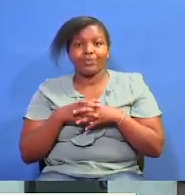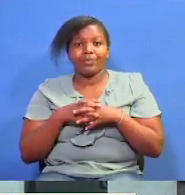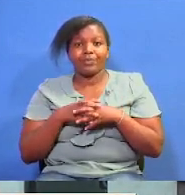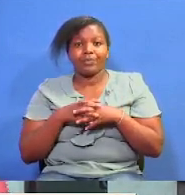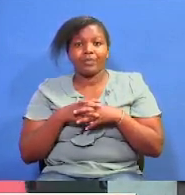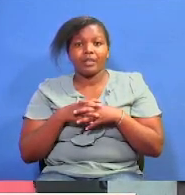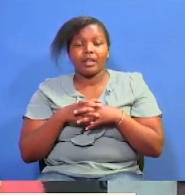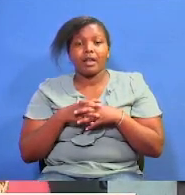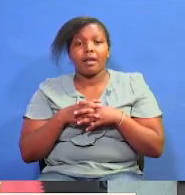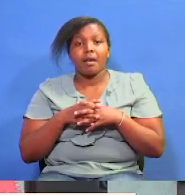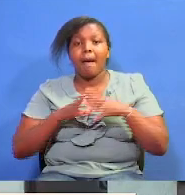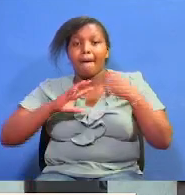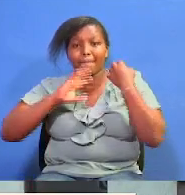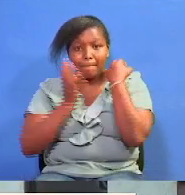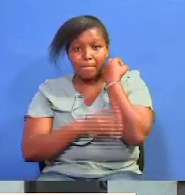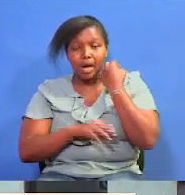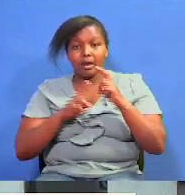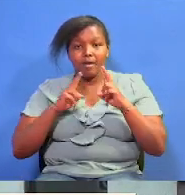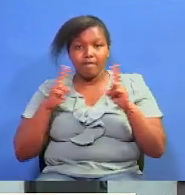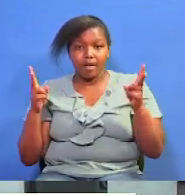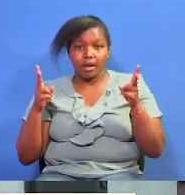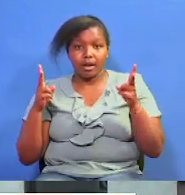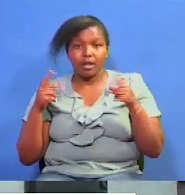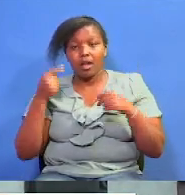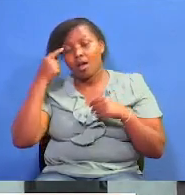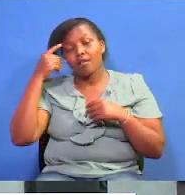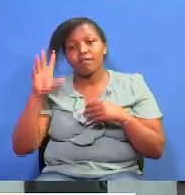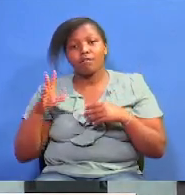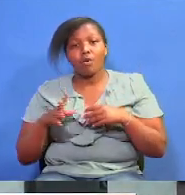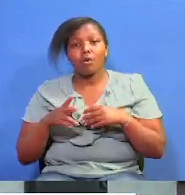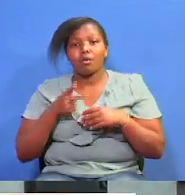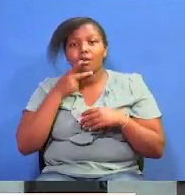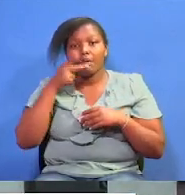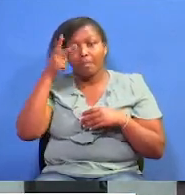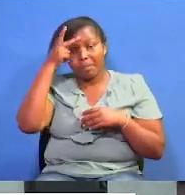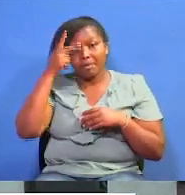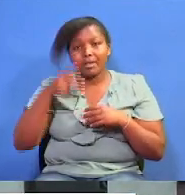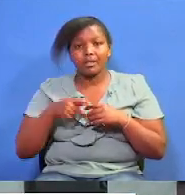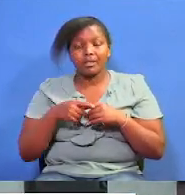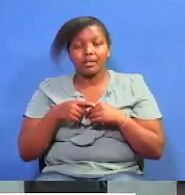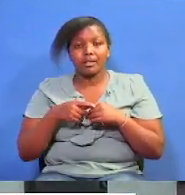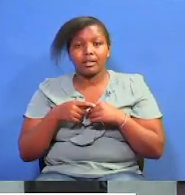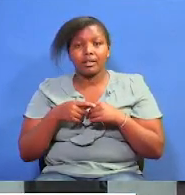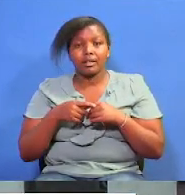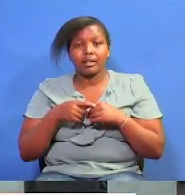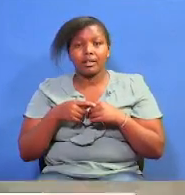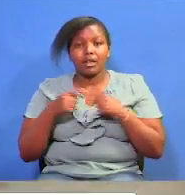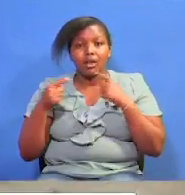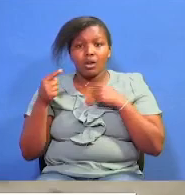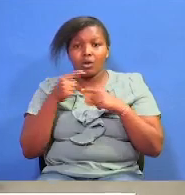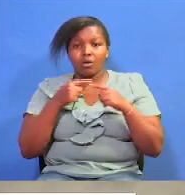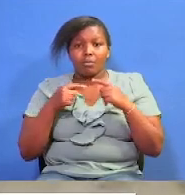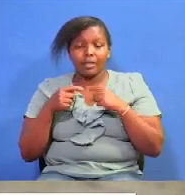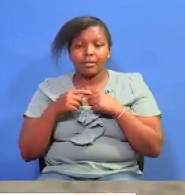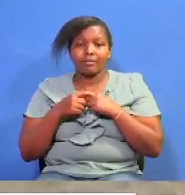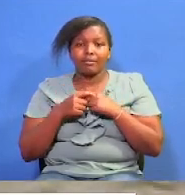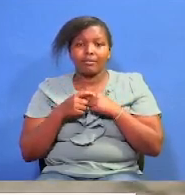wakati, na ni mbaya sana mzazi akianza kunugunika, unajua yule ako karibu na